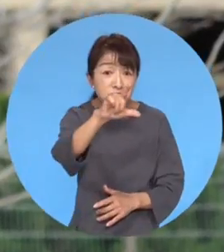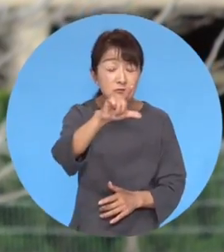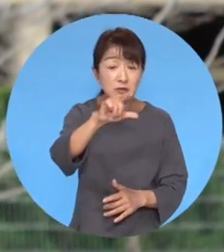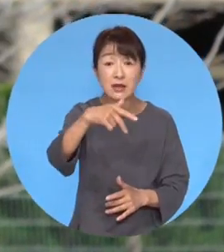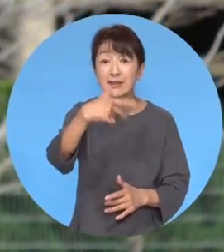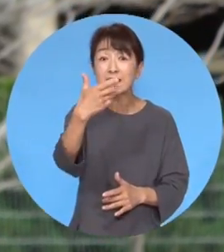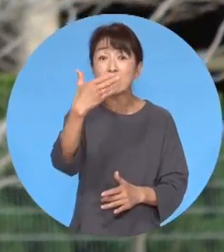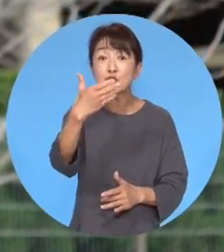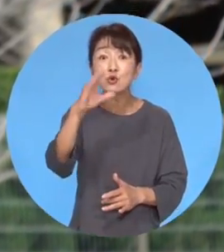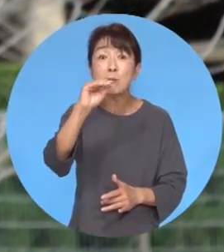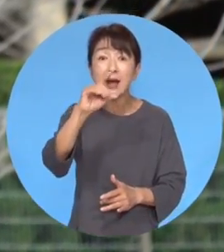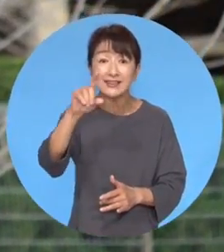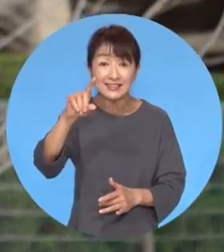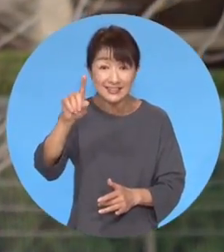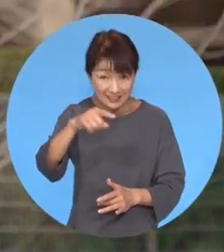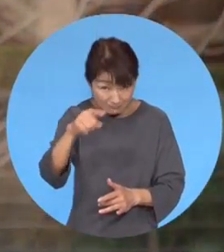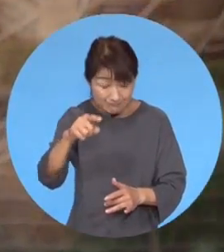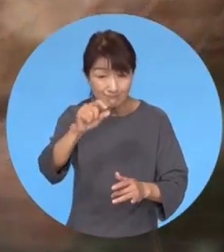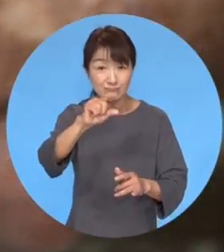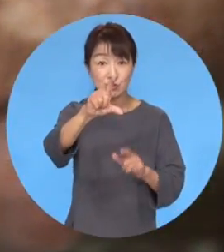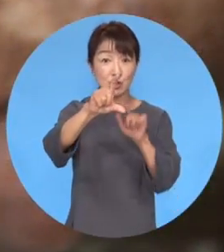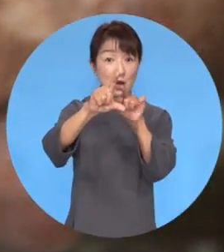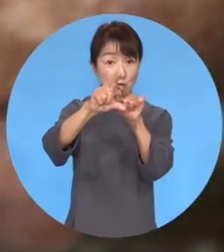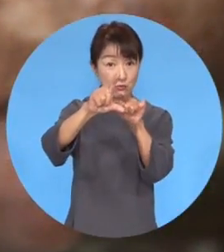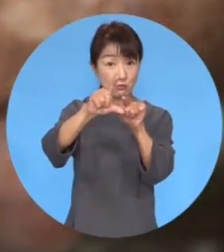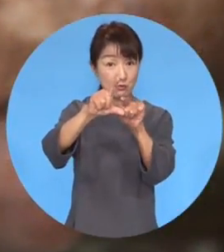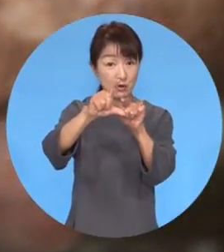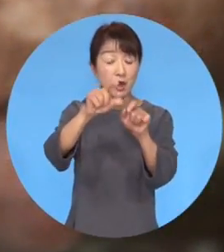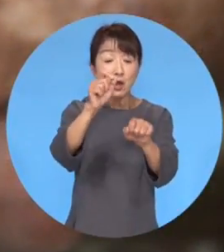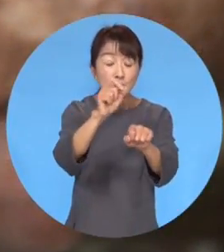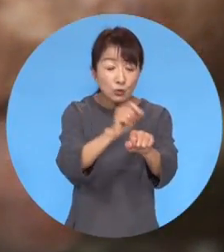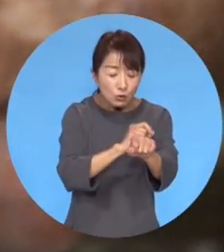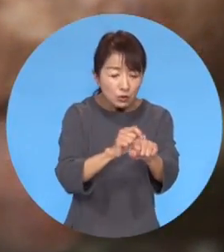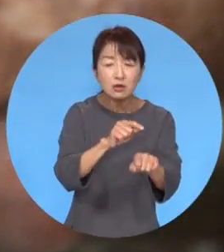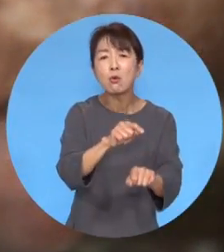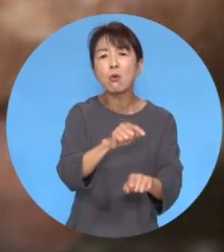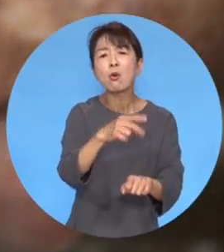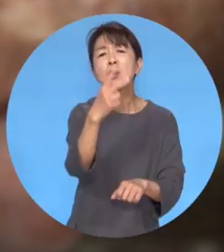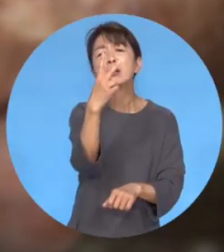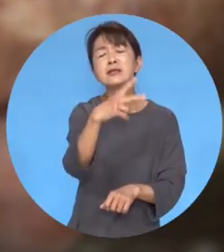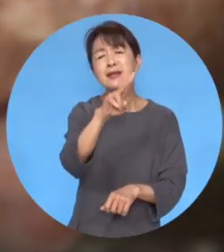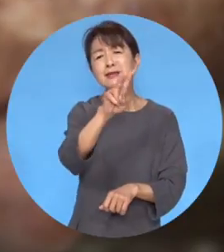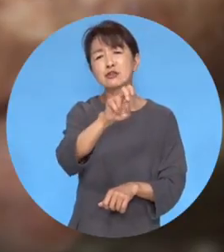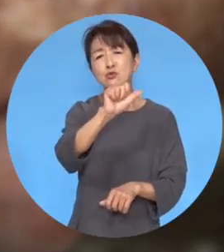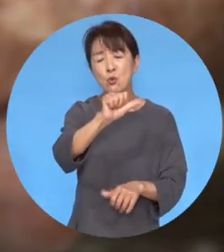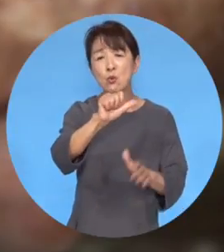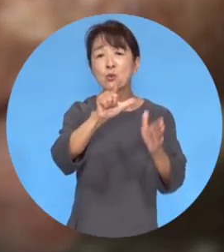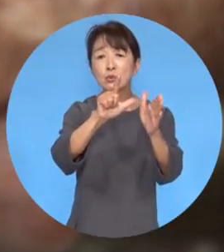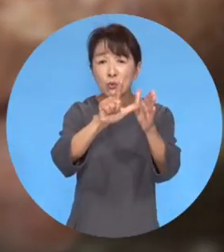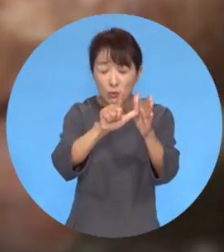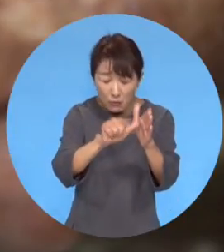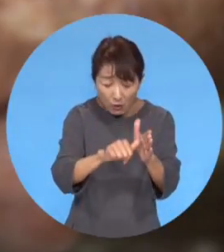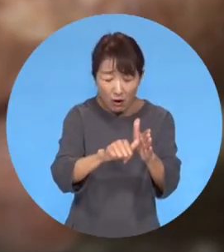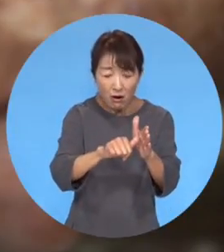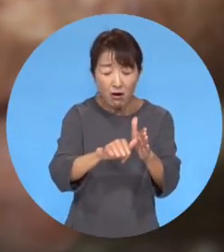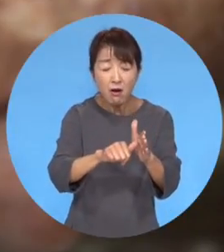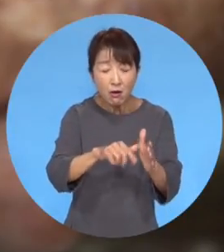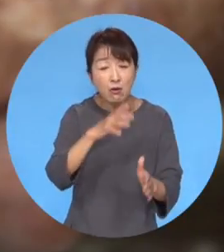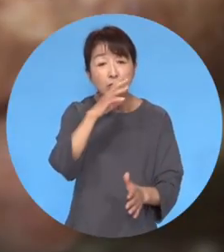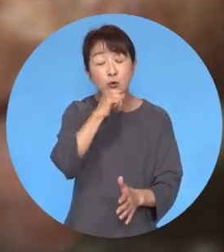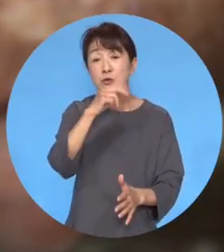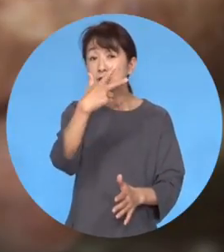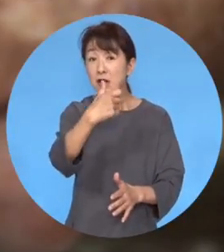増加すると言われています。特に2025年は団塊の世代が後期高齢者とな